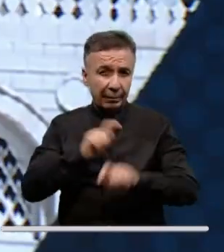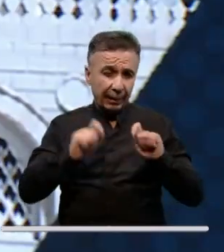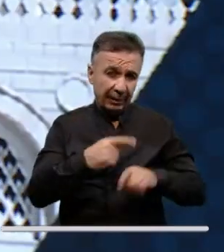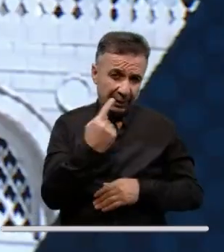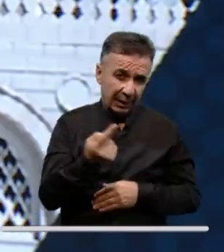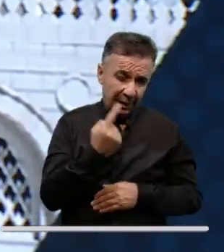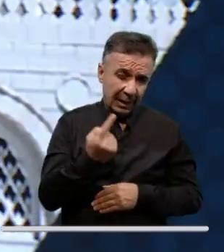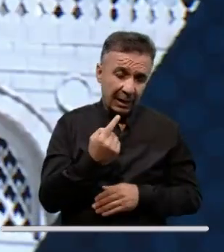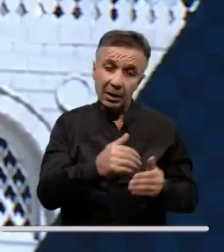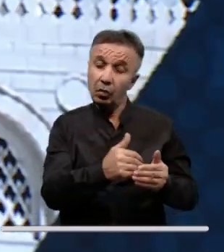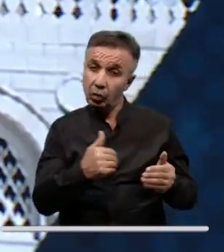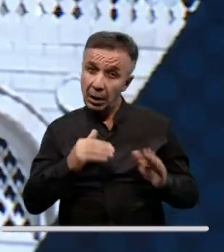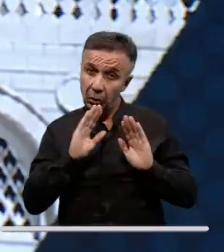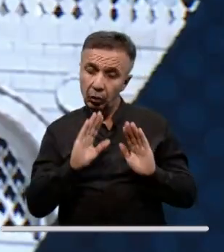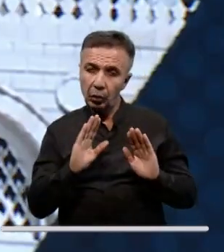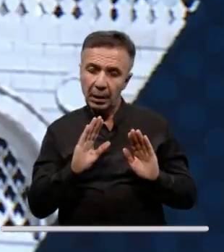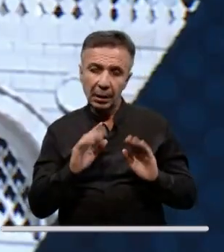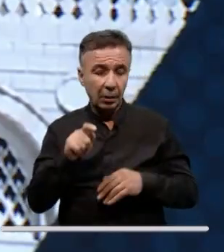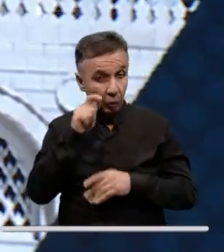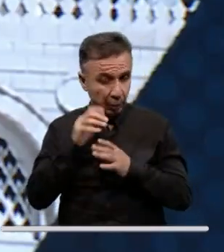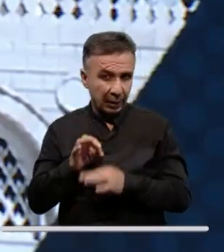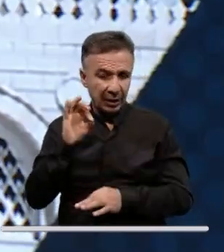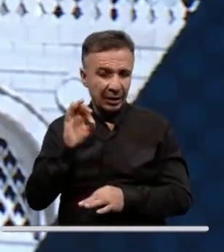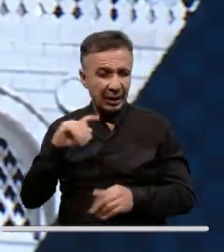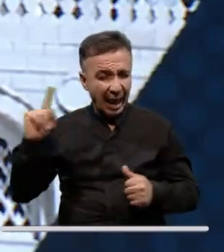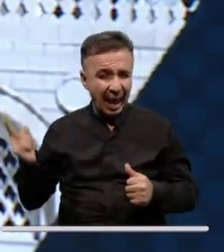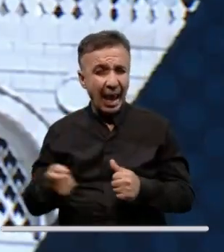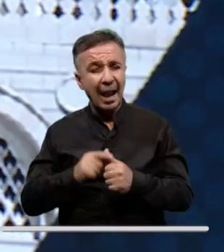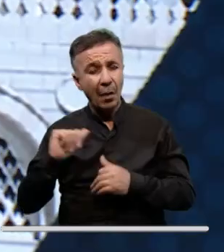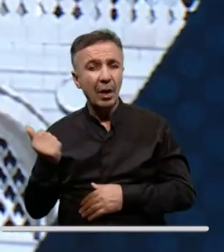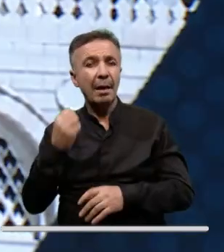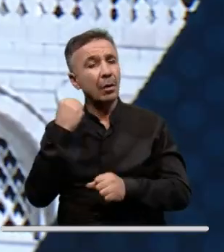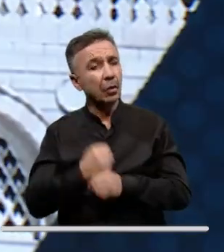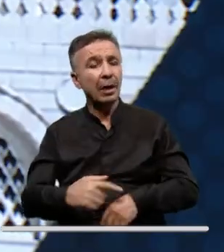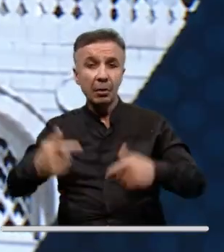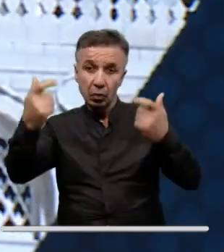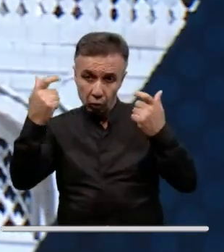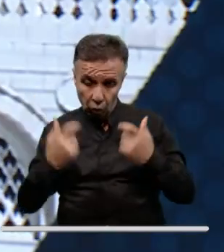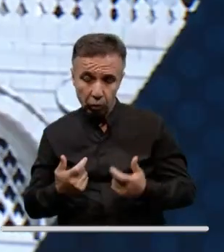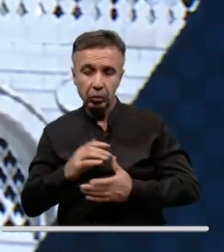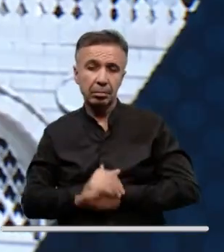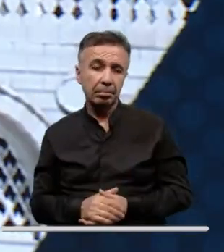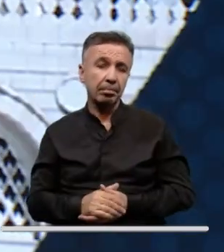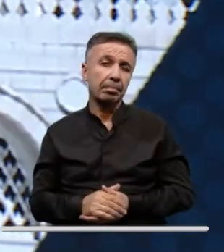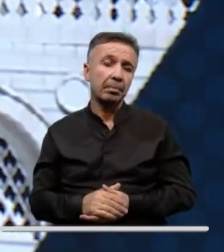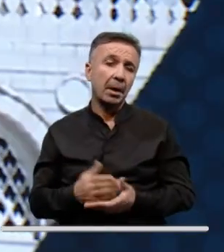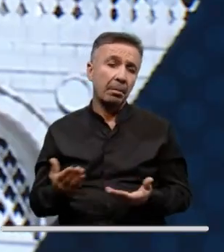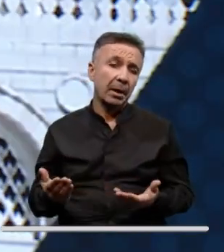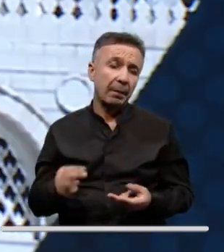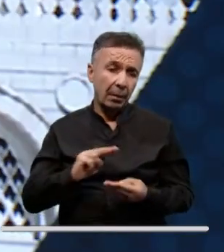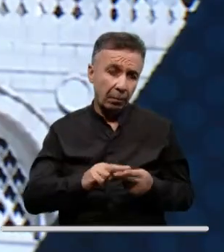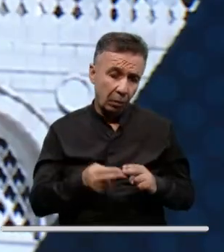şeylerden uzak durmak Müslümanın en temel vazifesidir Şüphesiz Peki ben büyü